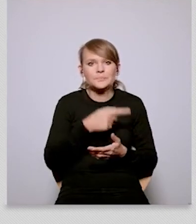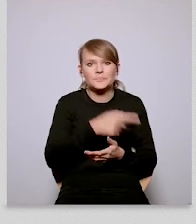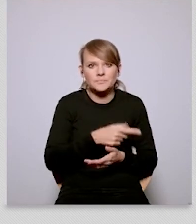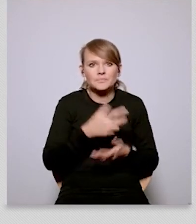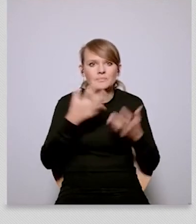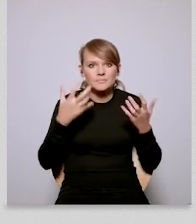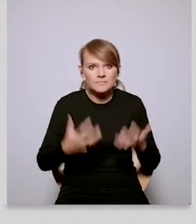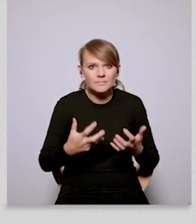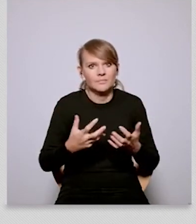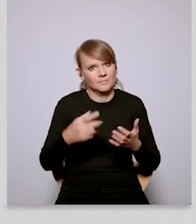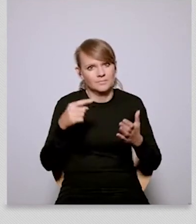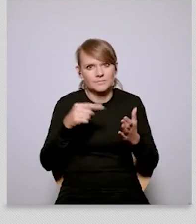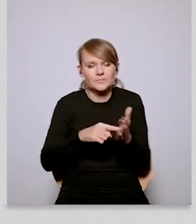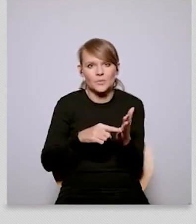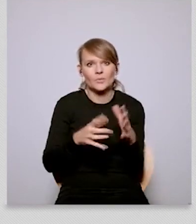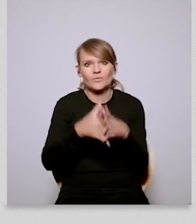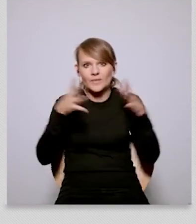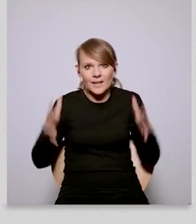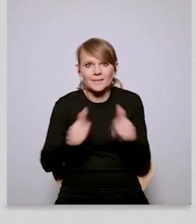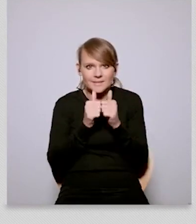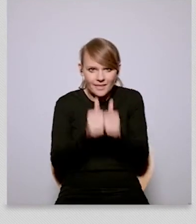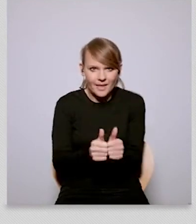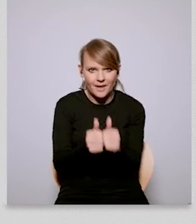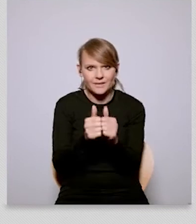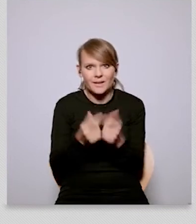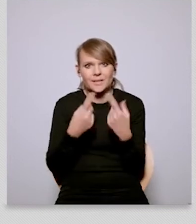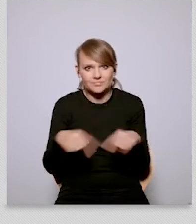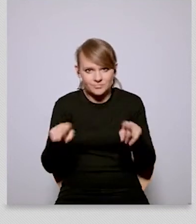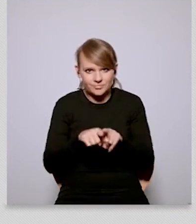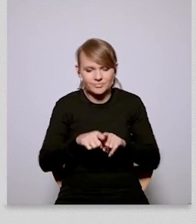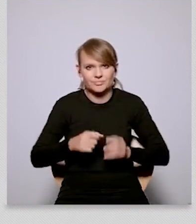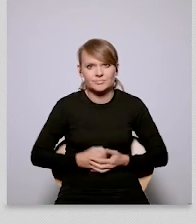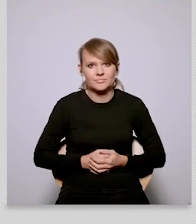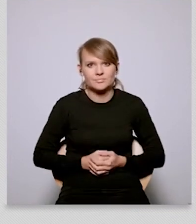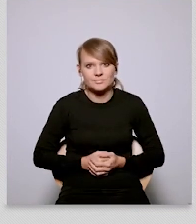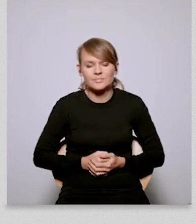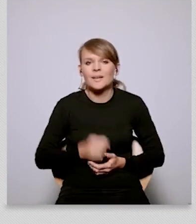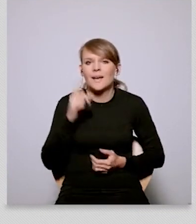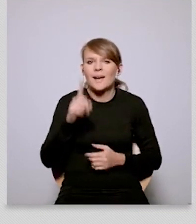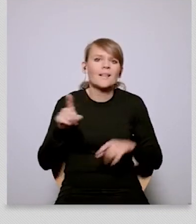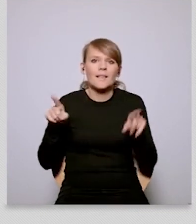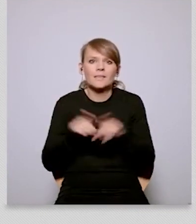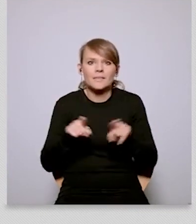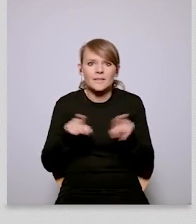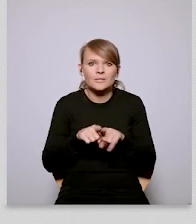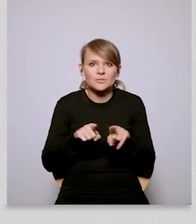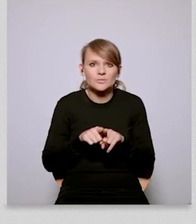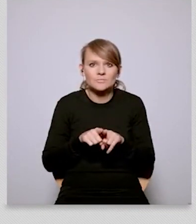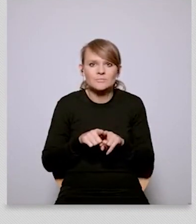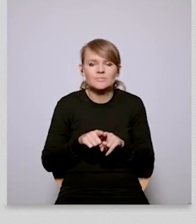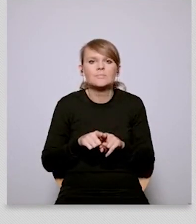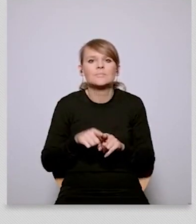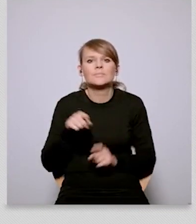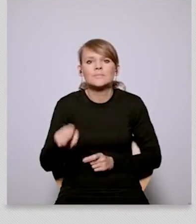to wielkie zadanie zrealizować ale z drugiej strony przez całą tą